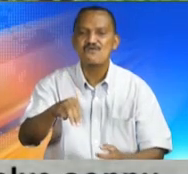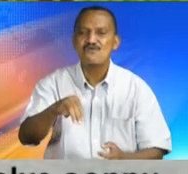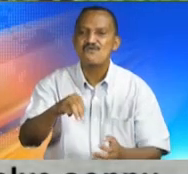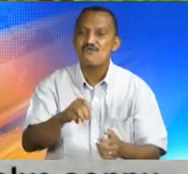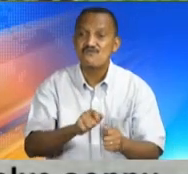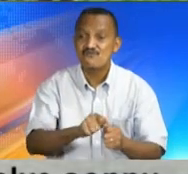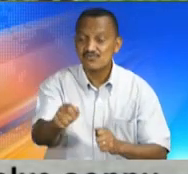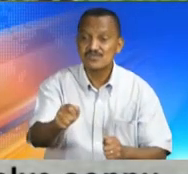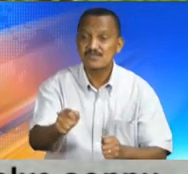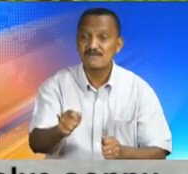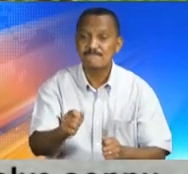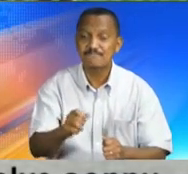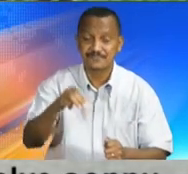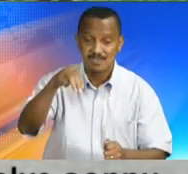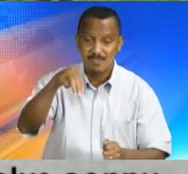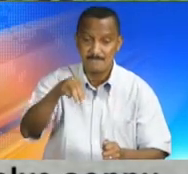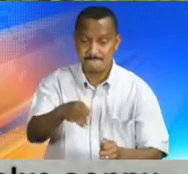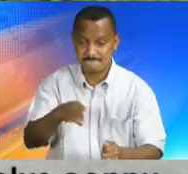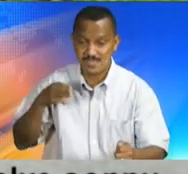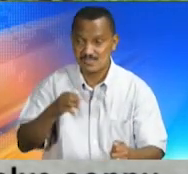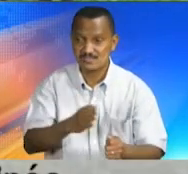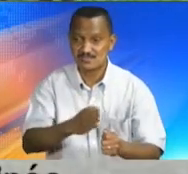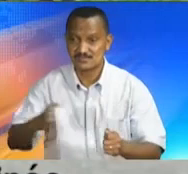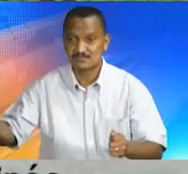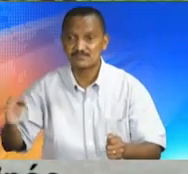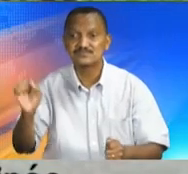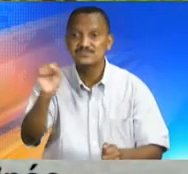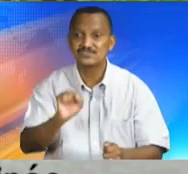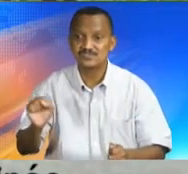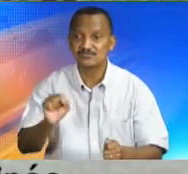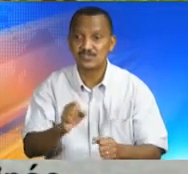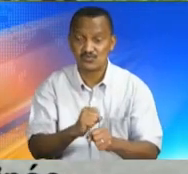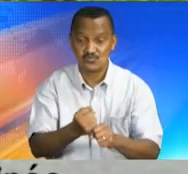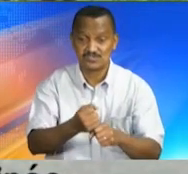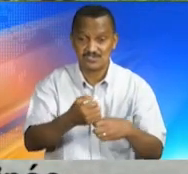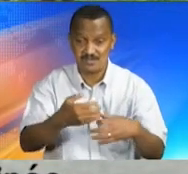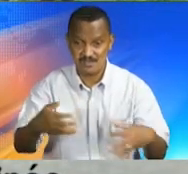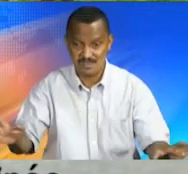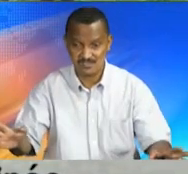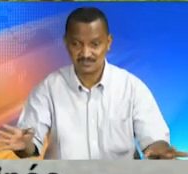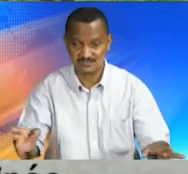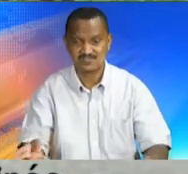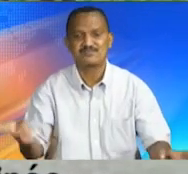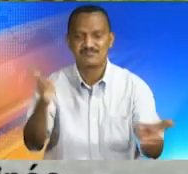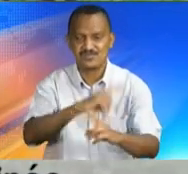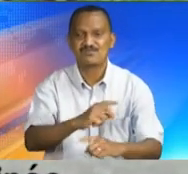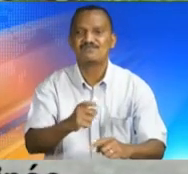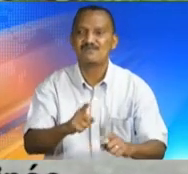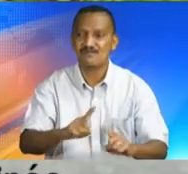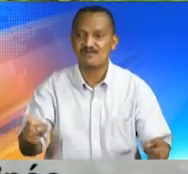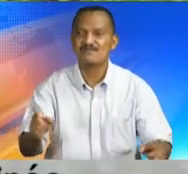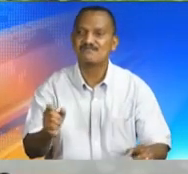hatramin'ny volana septambra ihany misy. De voalany zany le eucalyptus de mandehandrehany multifleur na